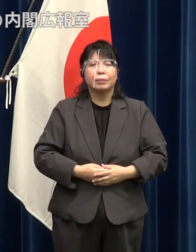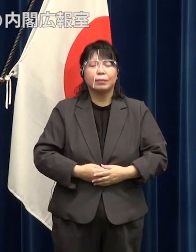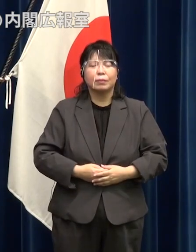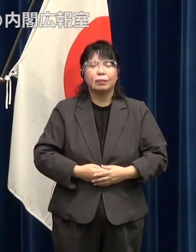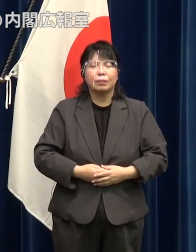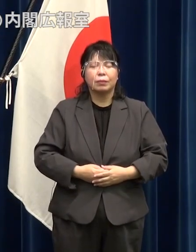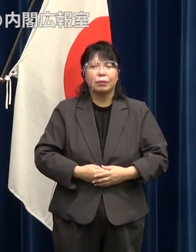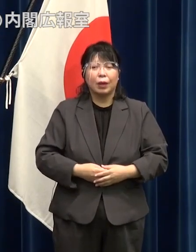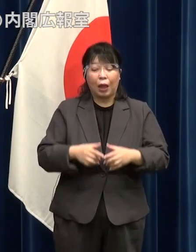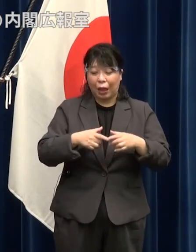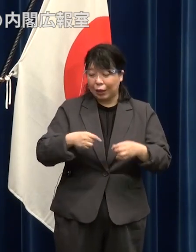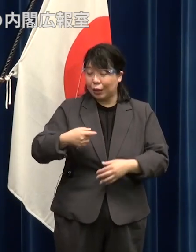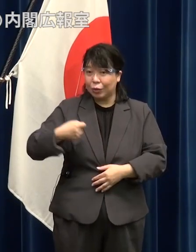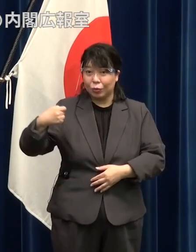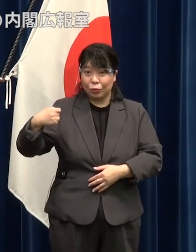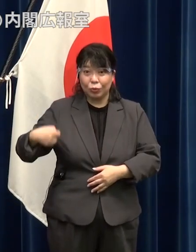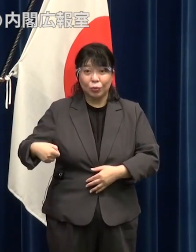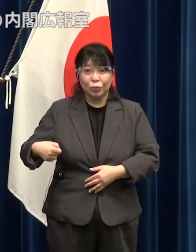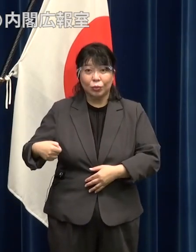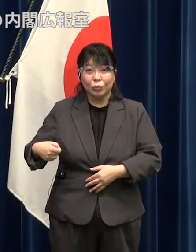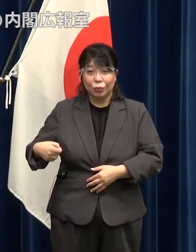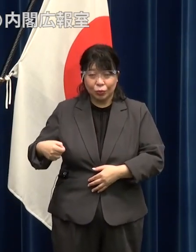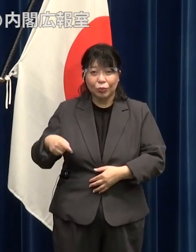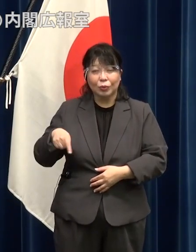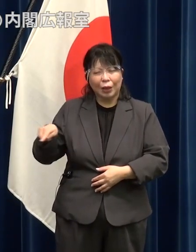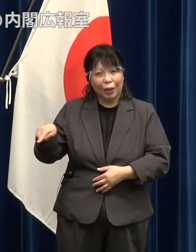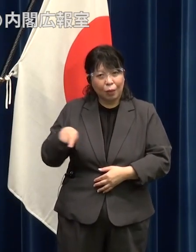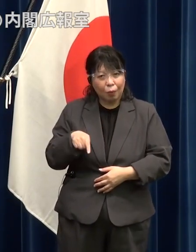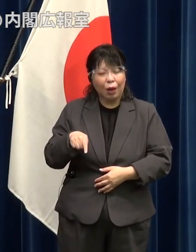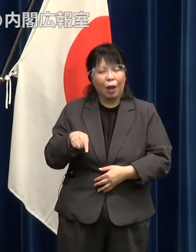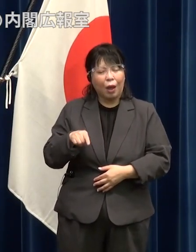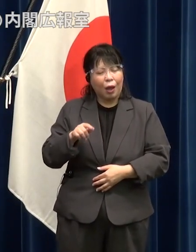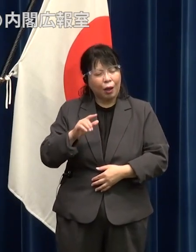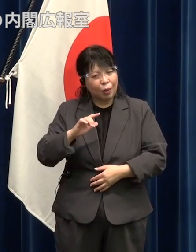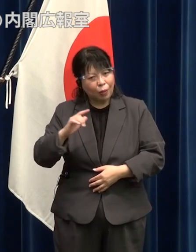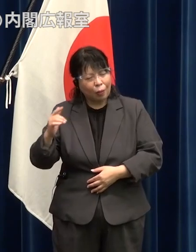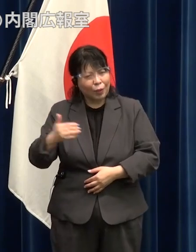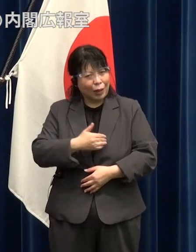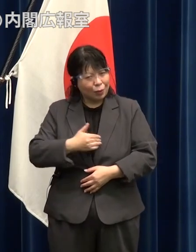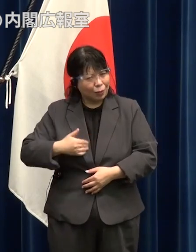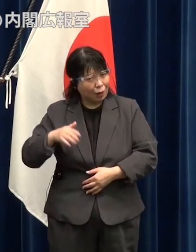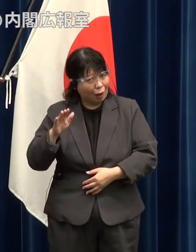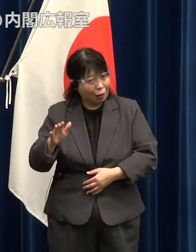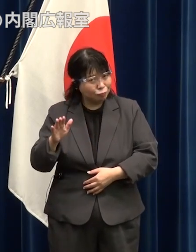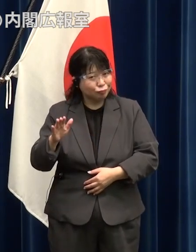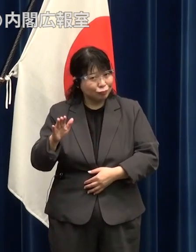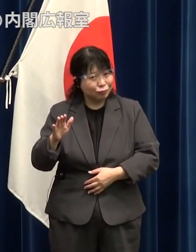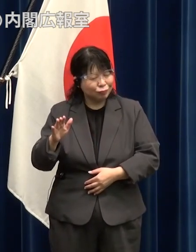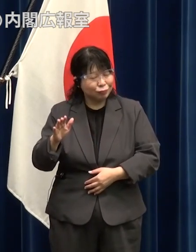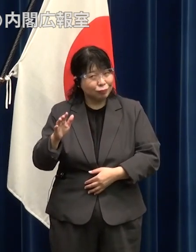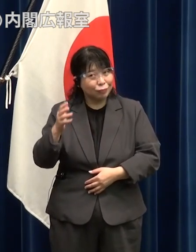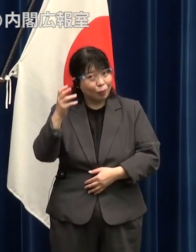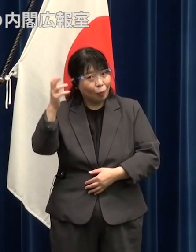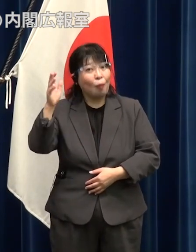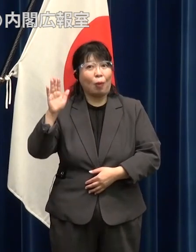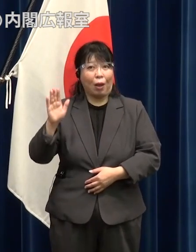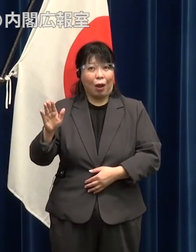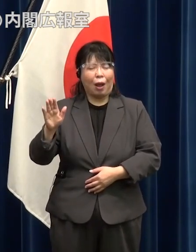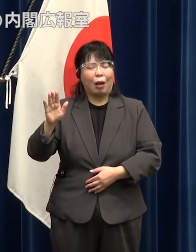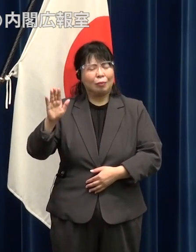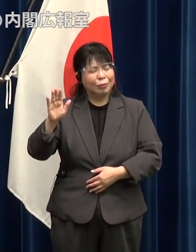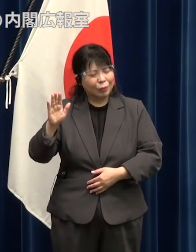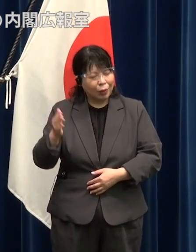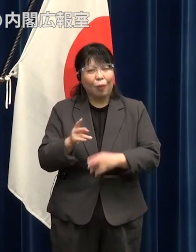日中間には現在でもさまざまな可能性がある一方で、数多くの課